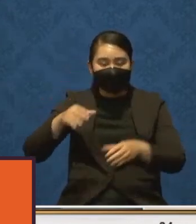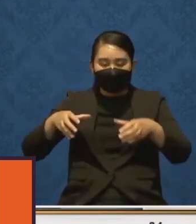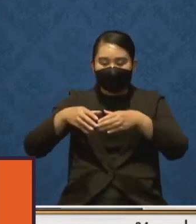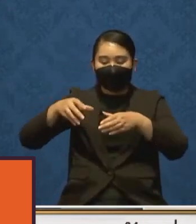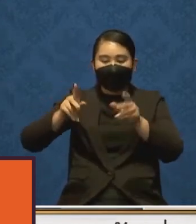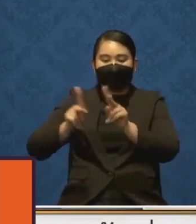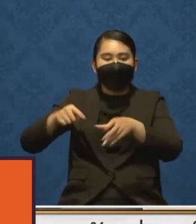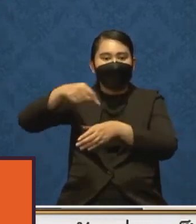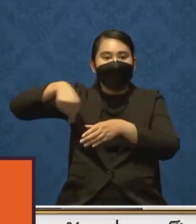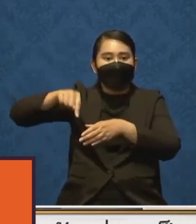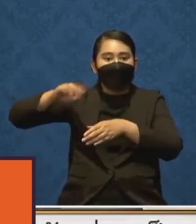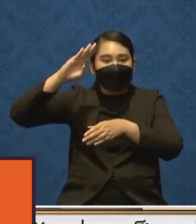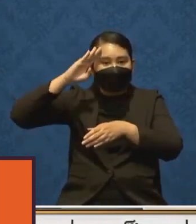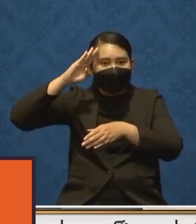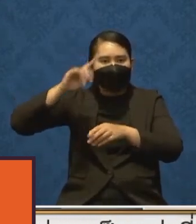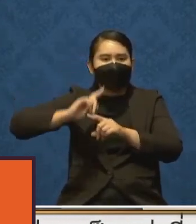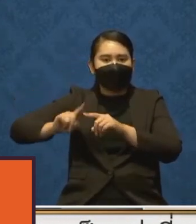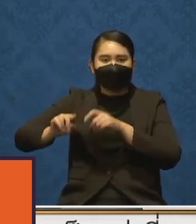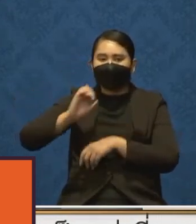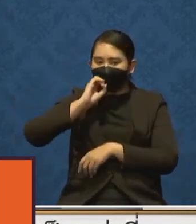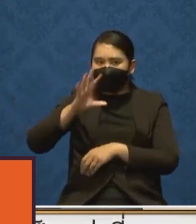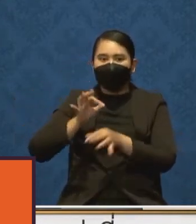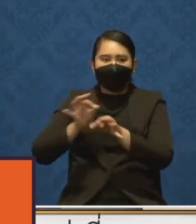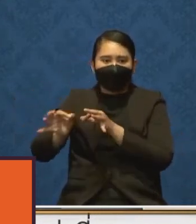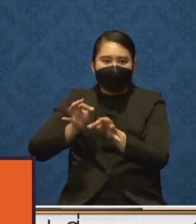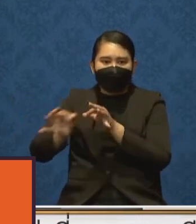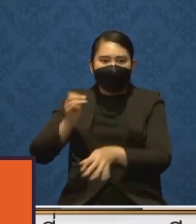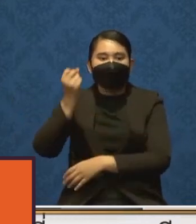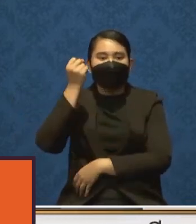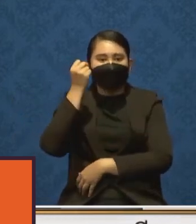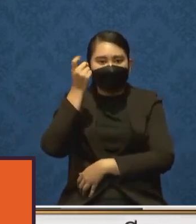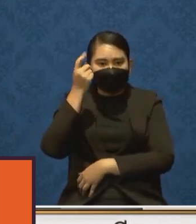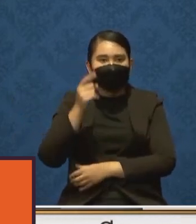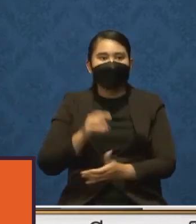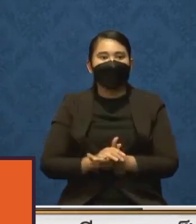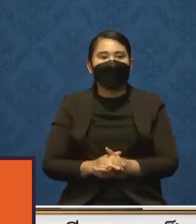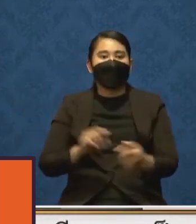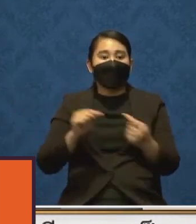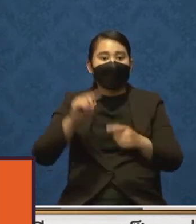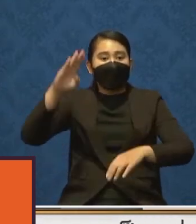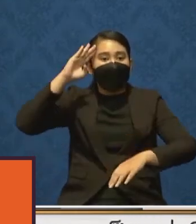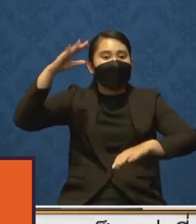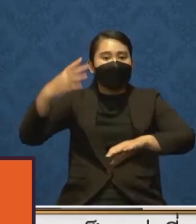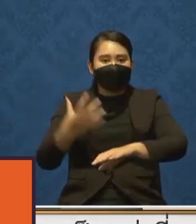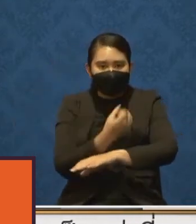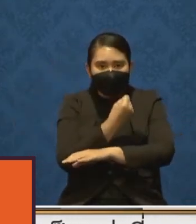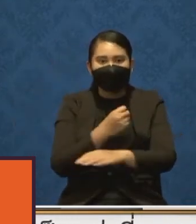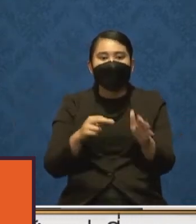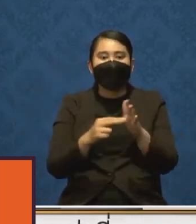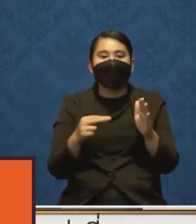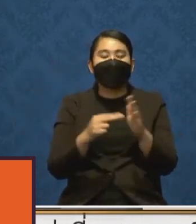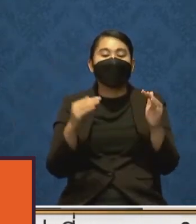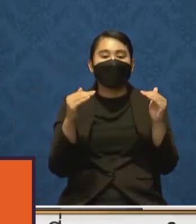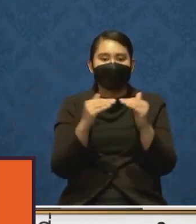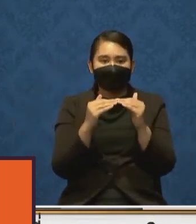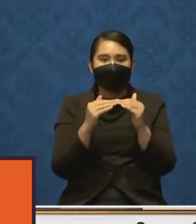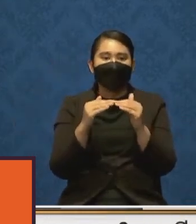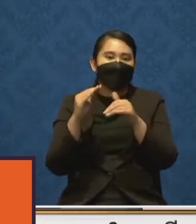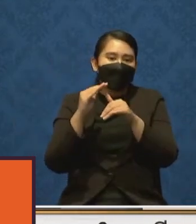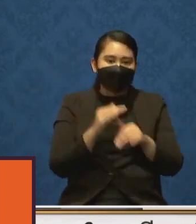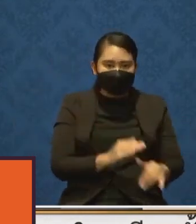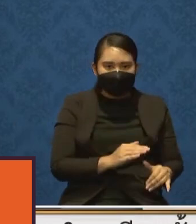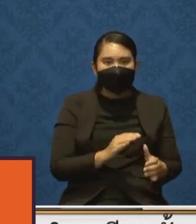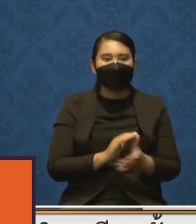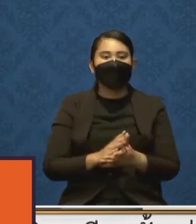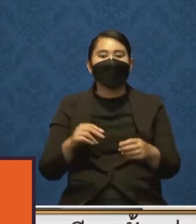การต่ ๆ ของธาหารบอกใหเข้าใจสัทีวาการปฏิวัตรรัฐปหารคือการละเมิดสิทธิมนุษยสยชนอย